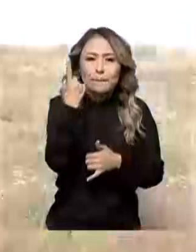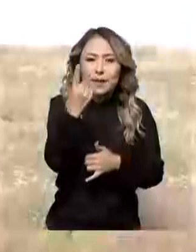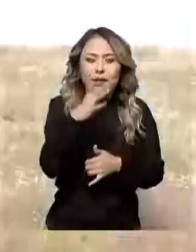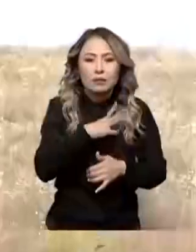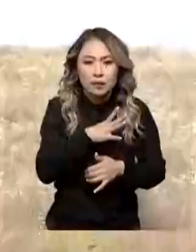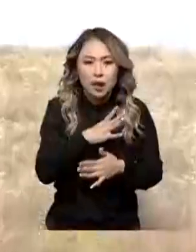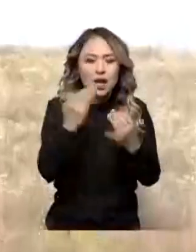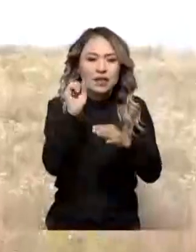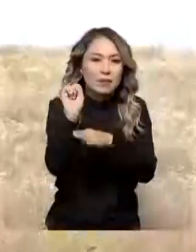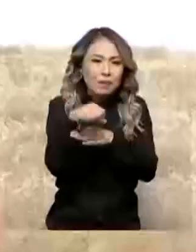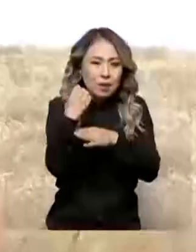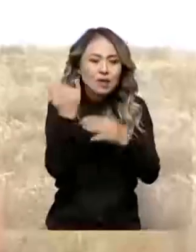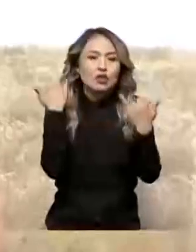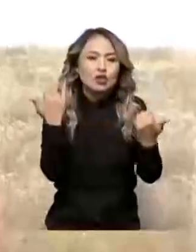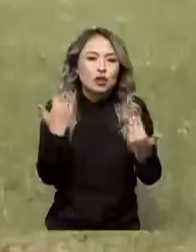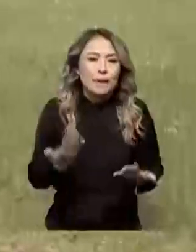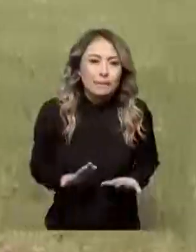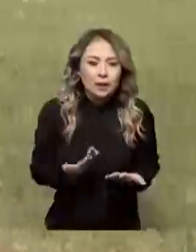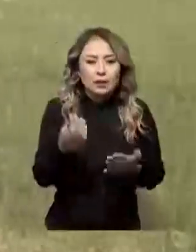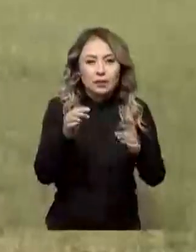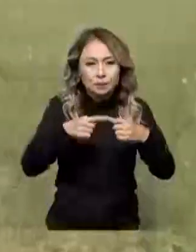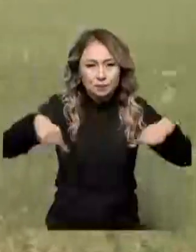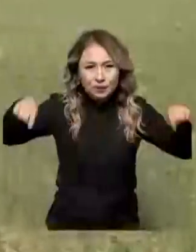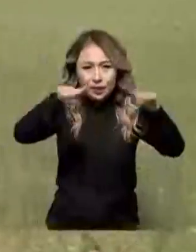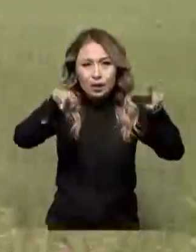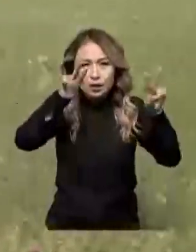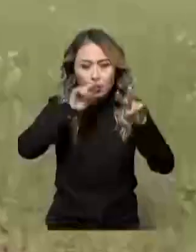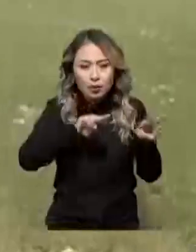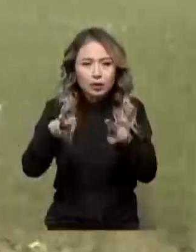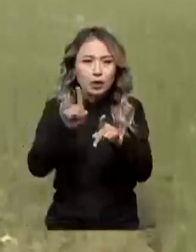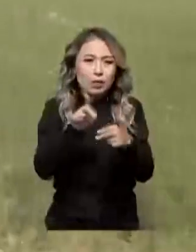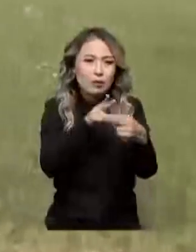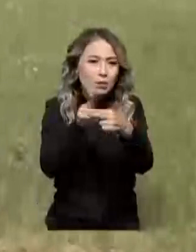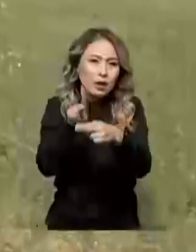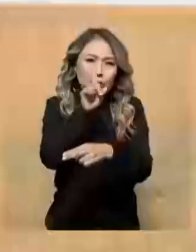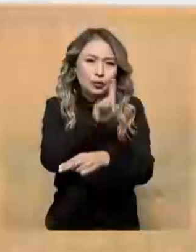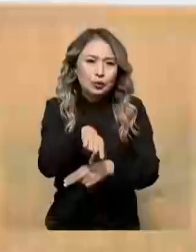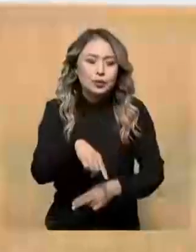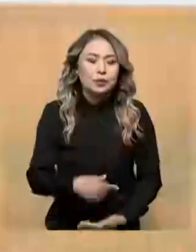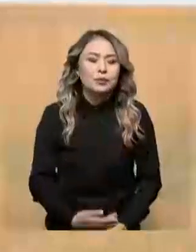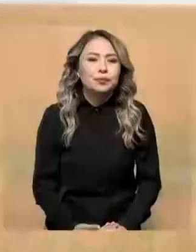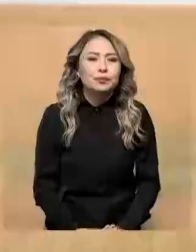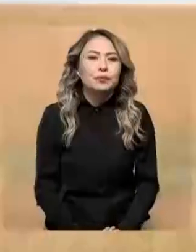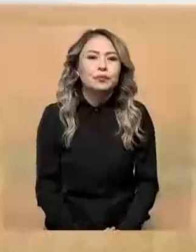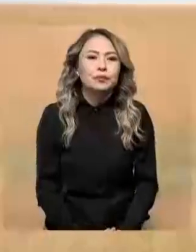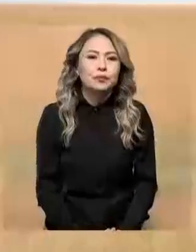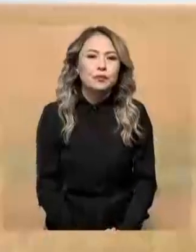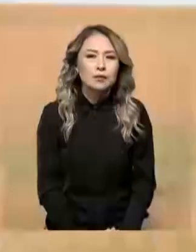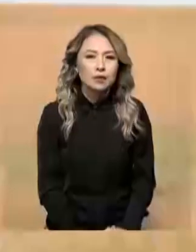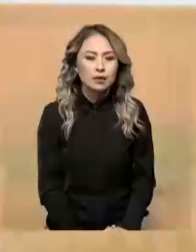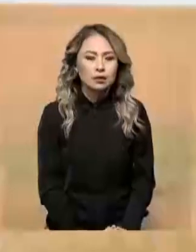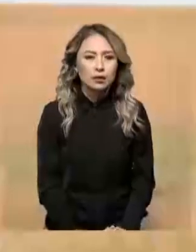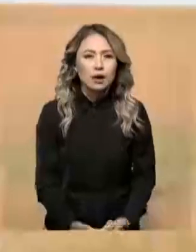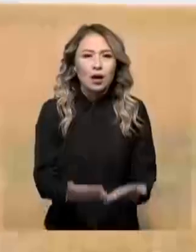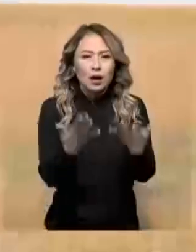еңсерілді. Зиянкестер егістік алқаптарының шет жағында байқалғанымен егінжайға нұқсан келтіре қоймапты. Бүгінге өте зиян келтіріп